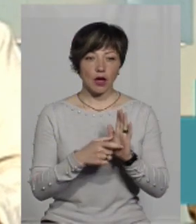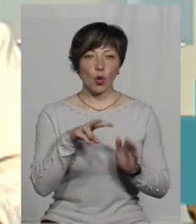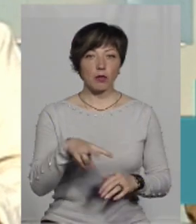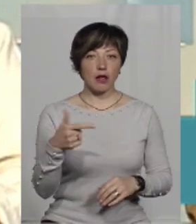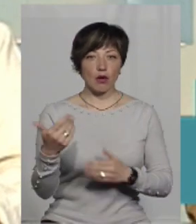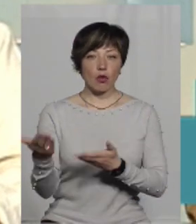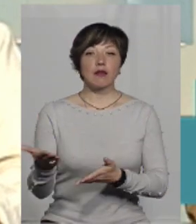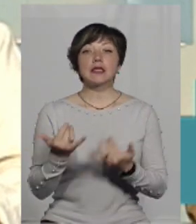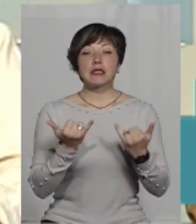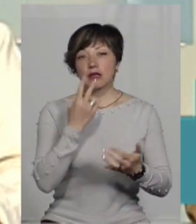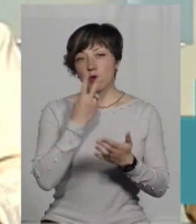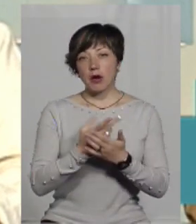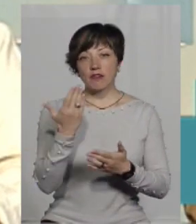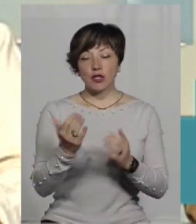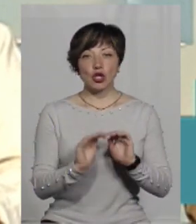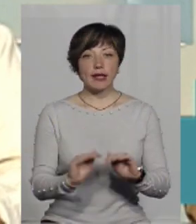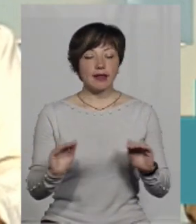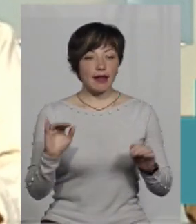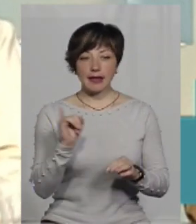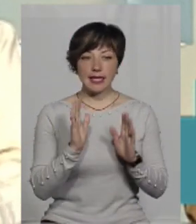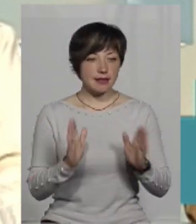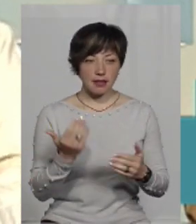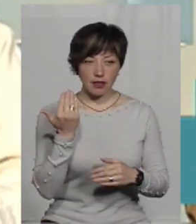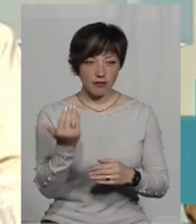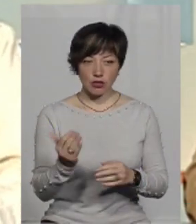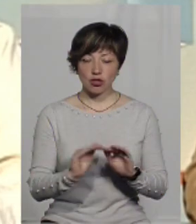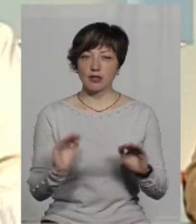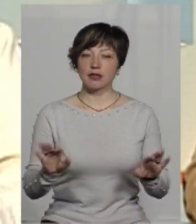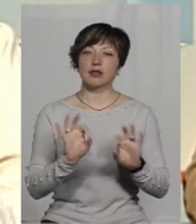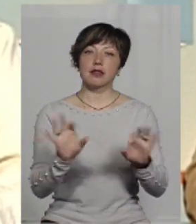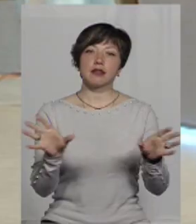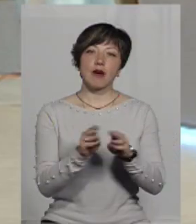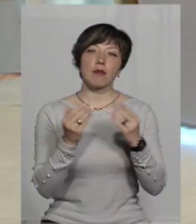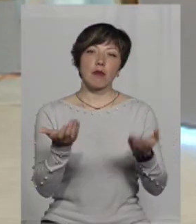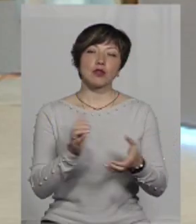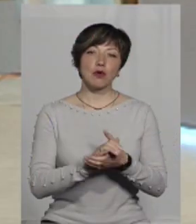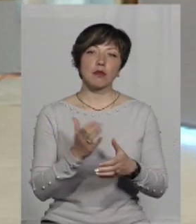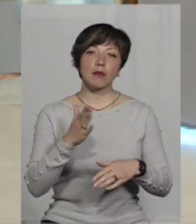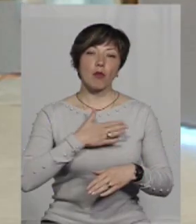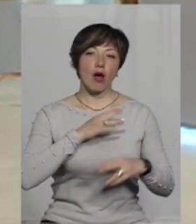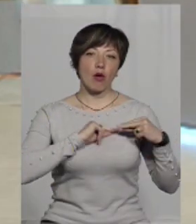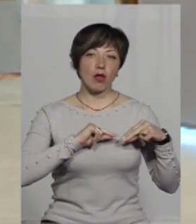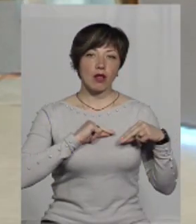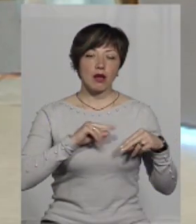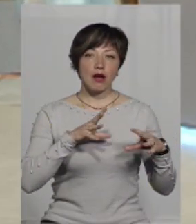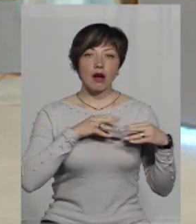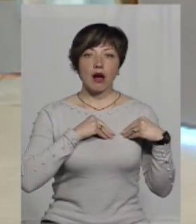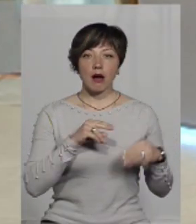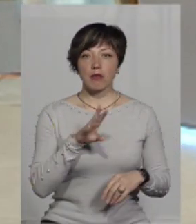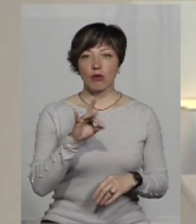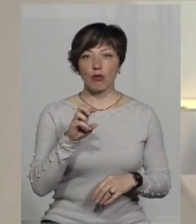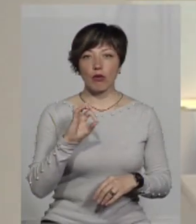От ми побачимо зараз ваших дітей, і не тільки ваших діток у сюжеті, і з вами ближче познайомимося. Моя колега Світлана